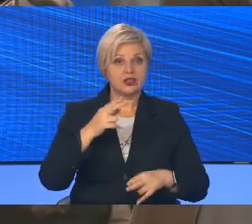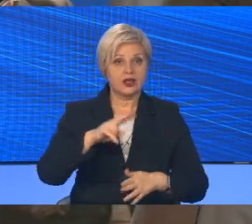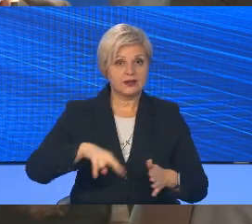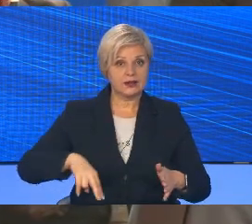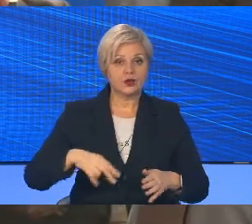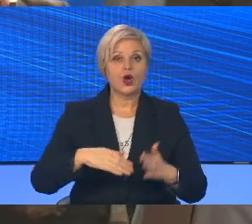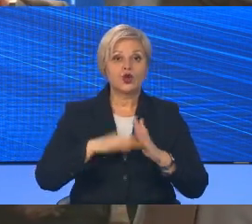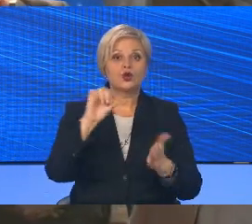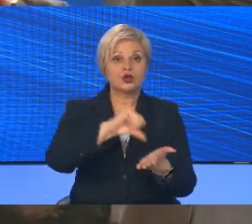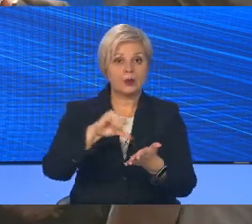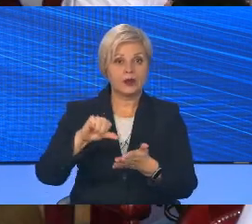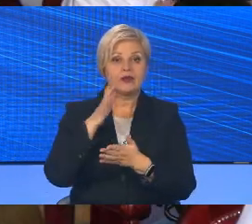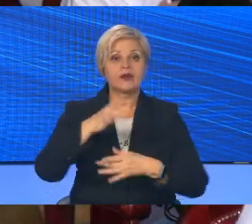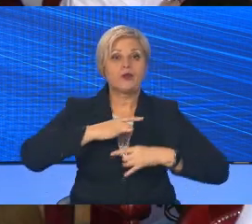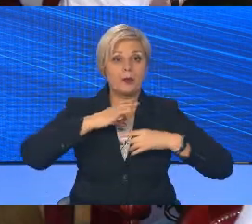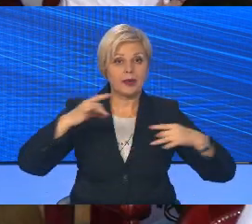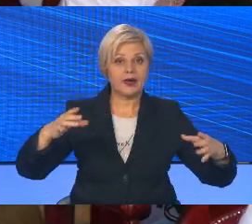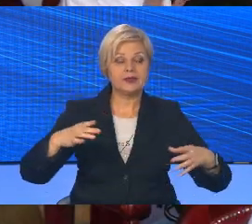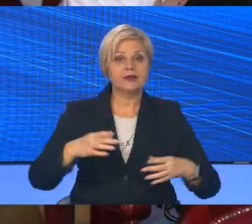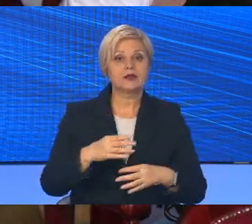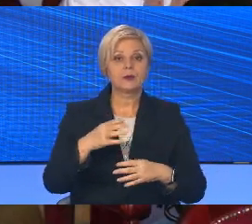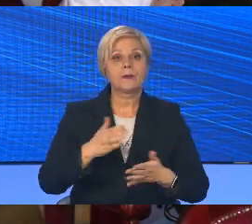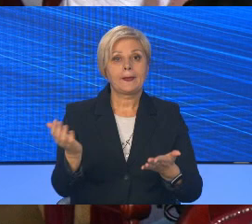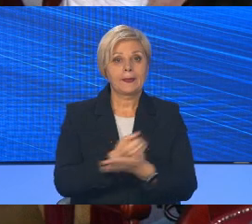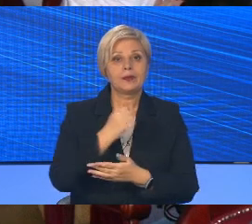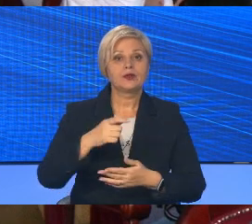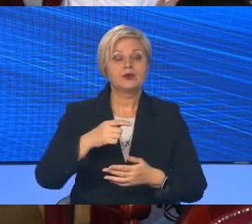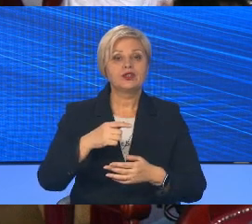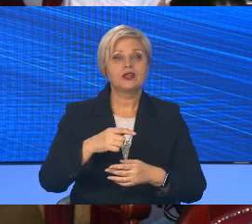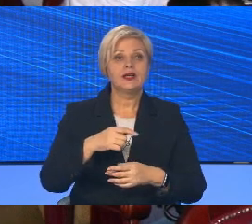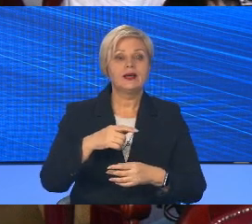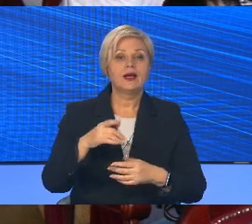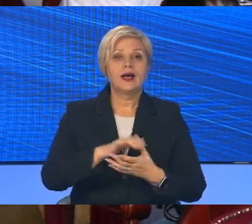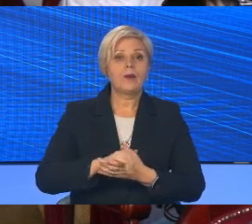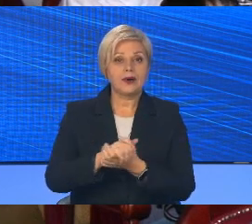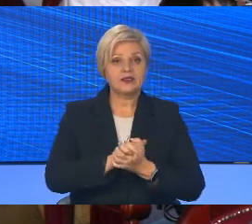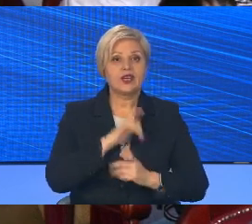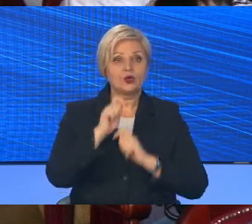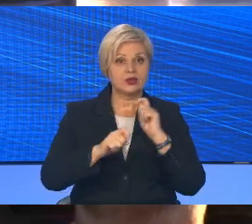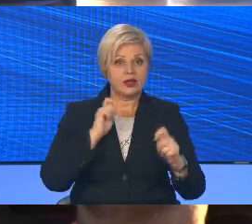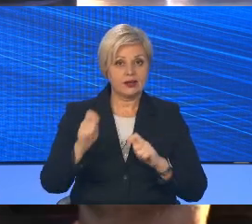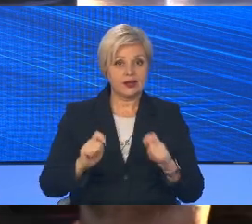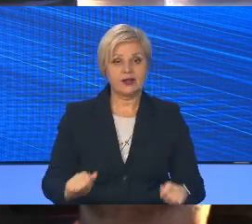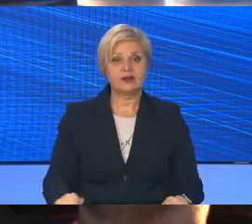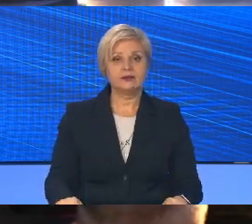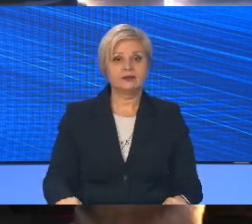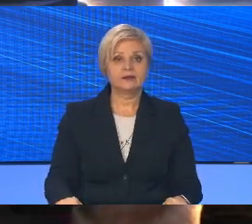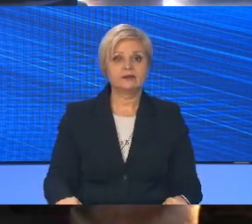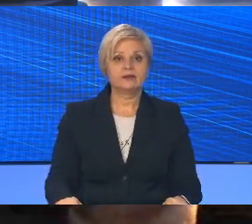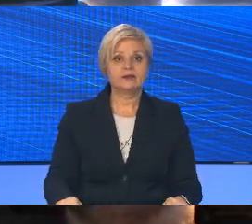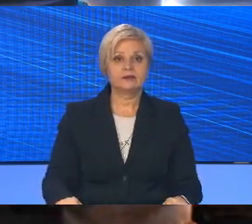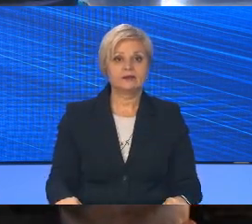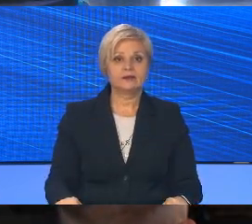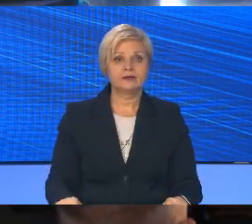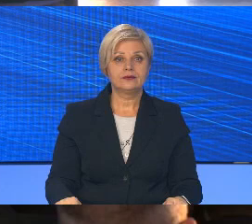Лепшие представники подчас святкования юбилею отримали галиновые и профсоюзные узнагороды. Наталья Игнатенко, Евген